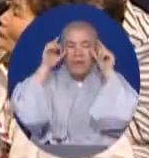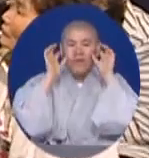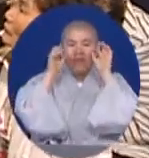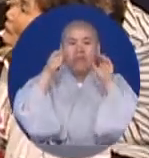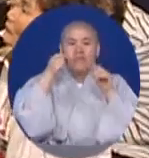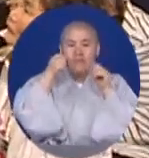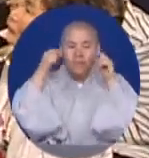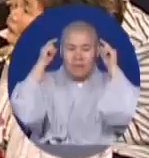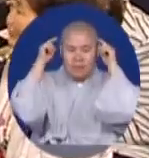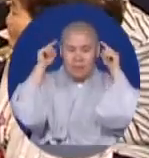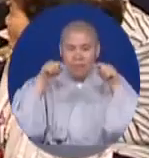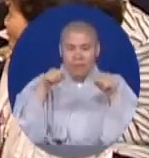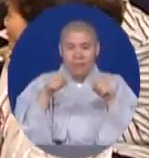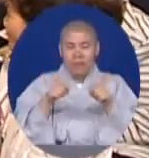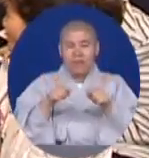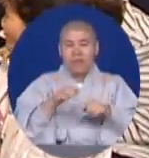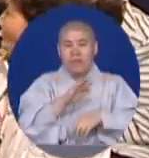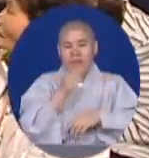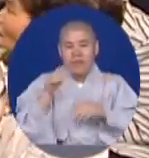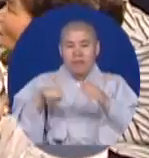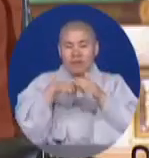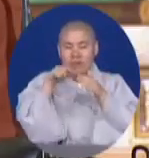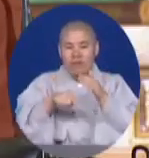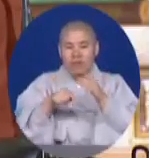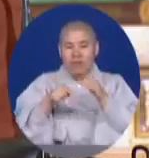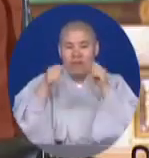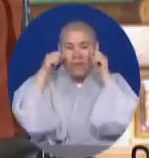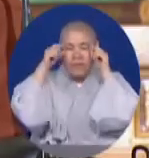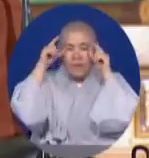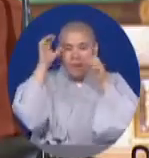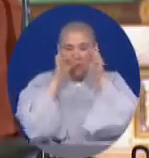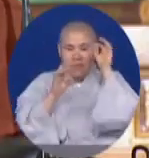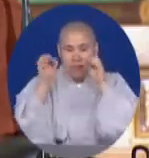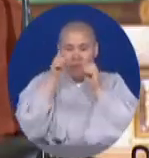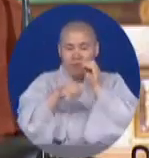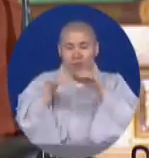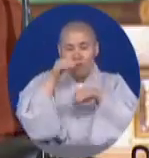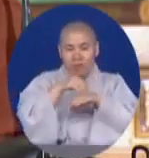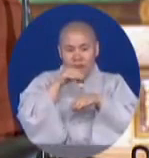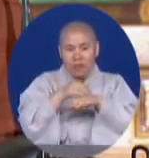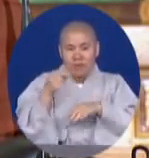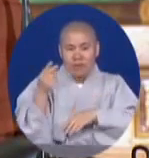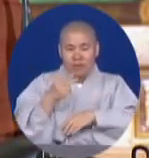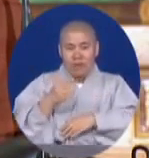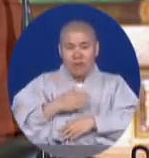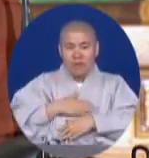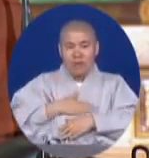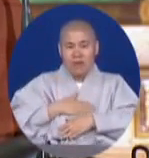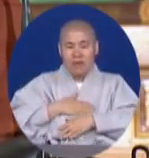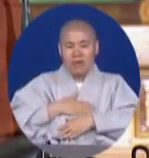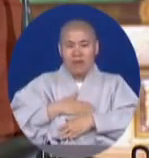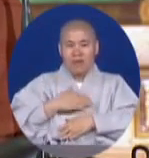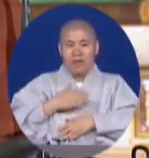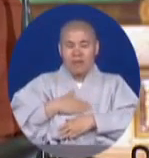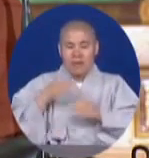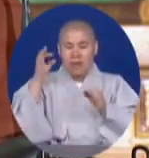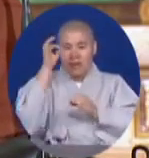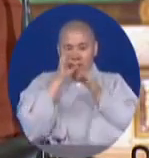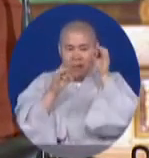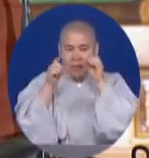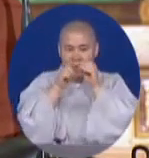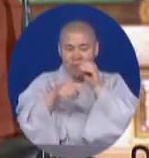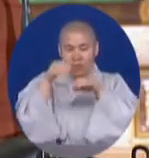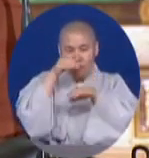그래서 열반 속에서 열반을 찾는 게 그게 수행이고 나한테서 나를 찾는 게 그게